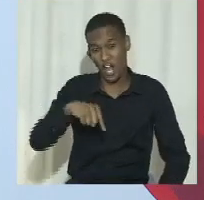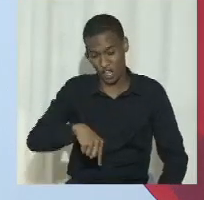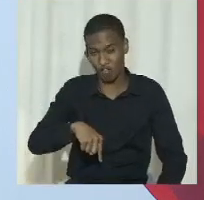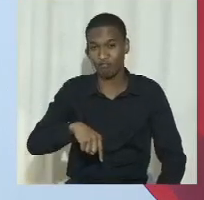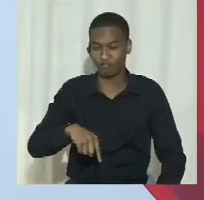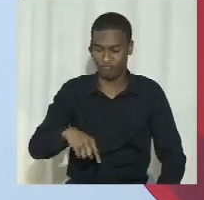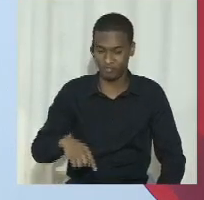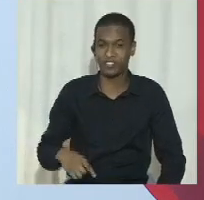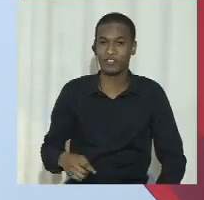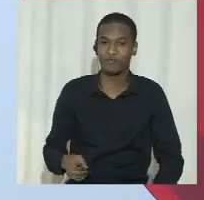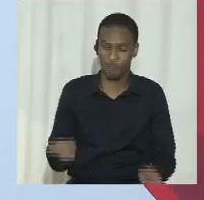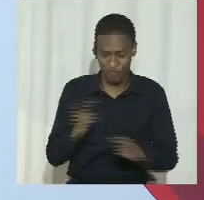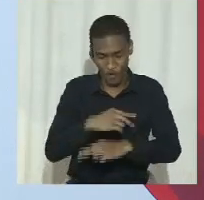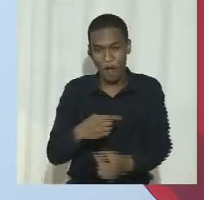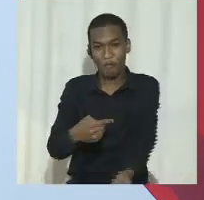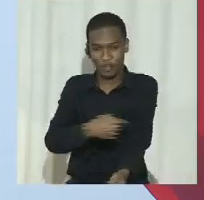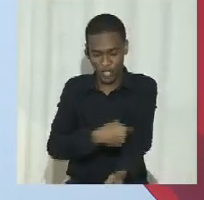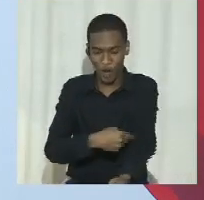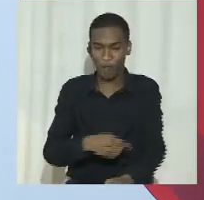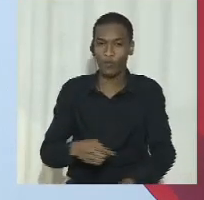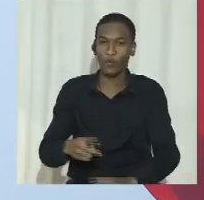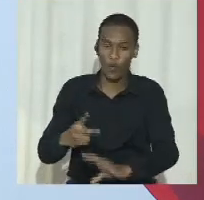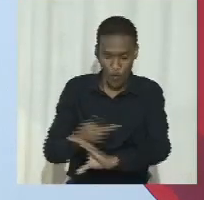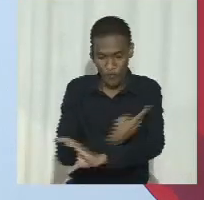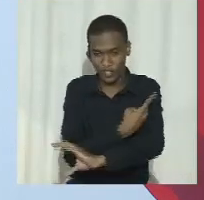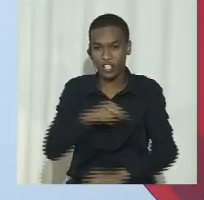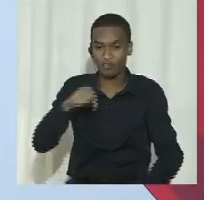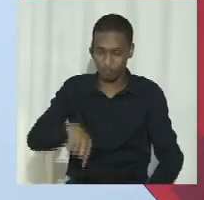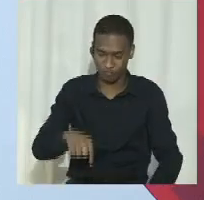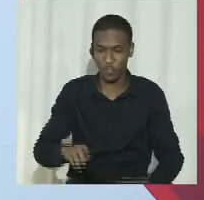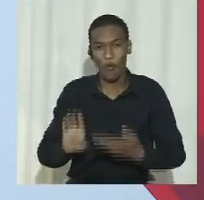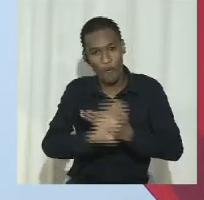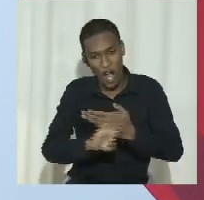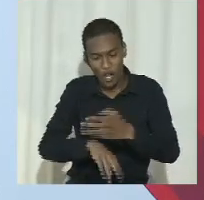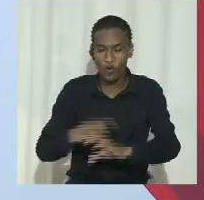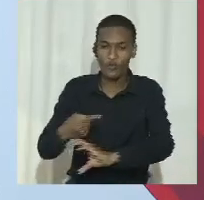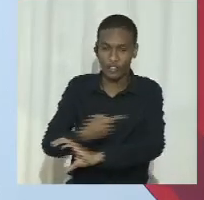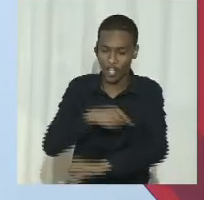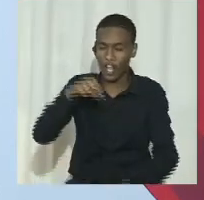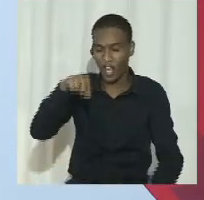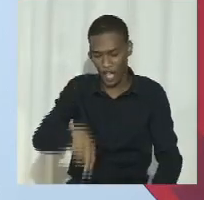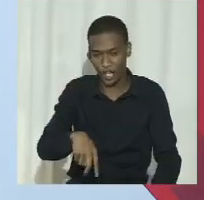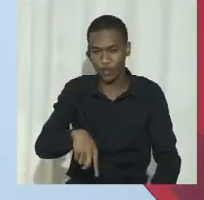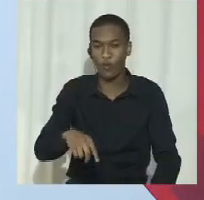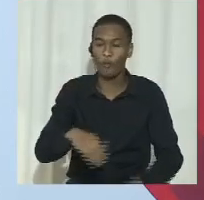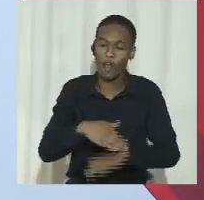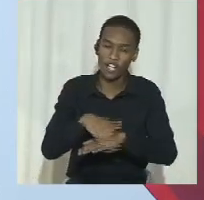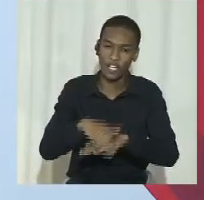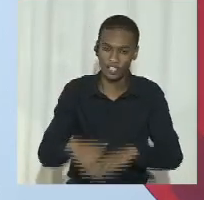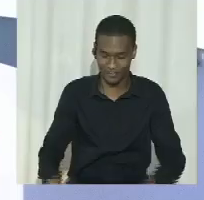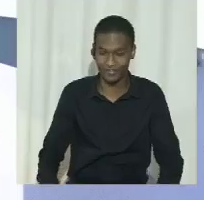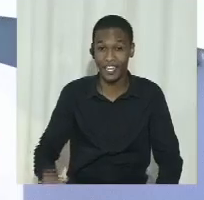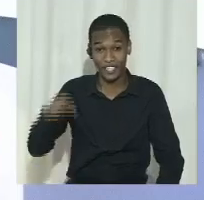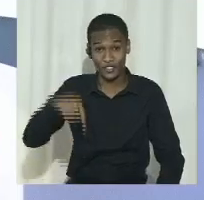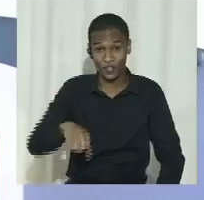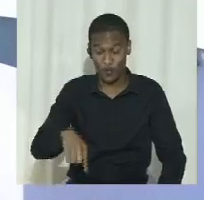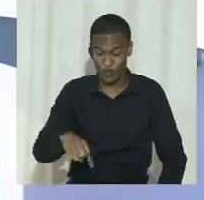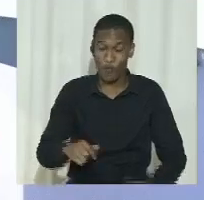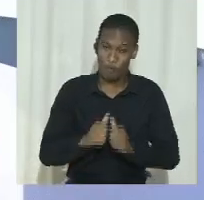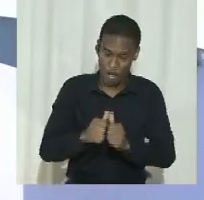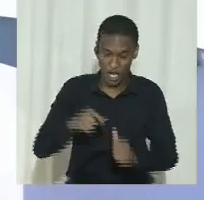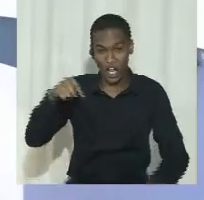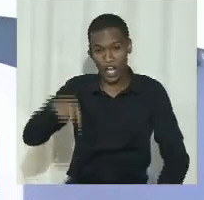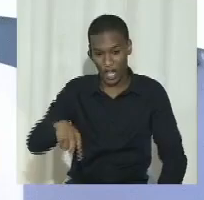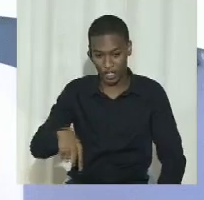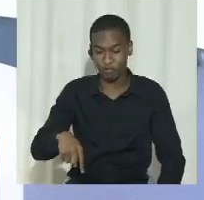koa misoroka ny valana retina COVID-19 eto Madagasikara izay miaraka amintsika eto indrindra amin'izao fotoana izao ny ministry